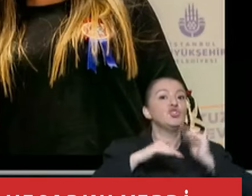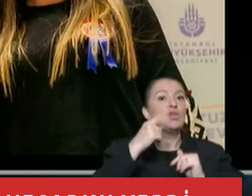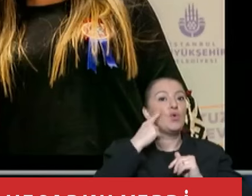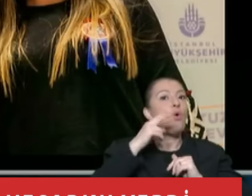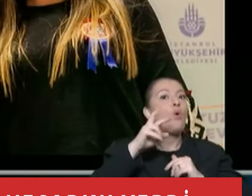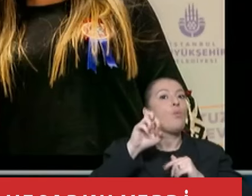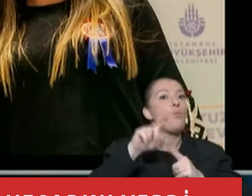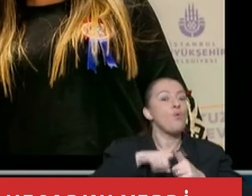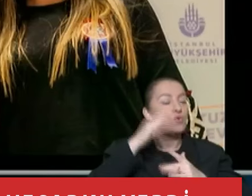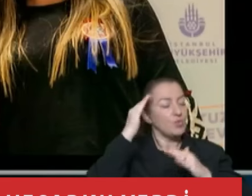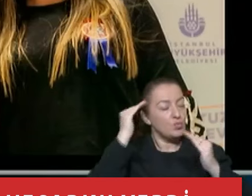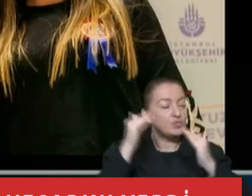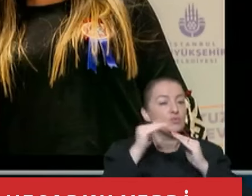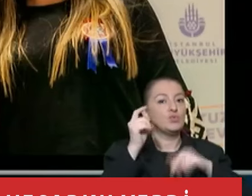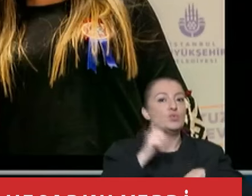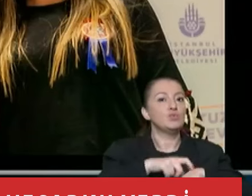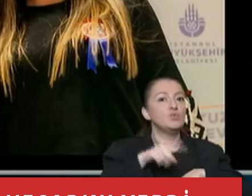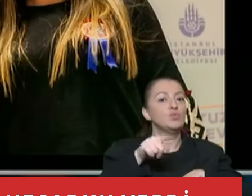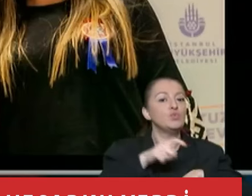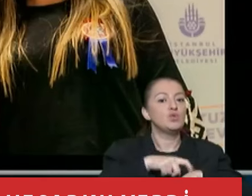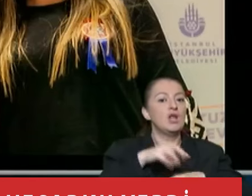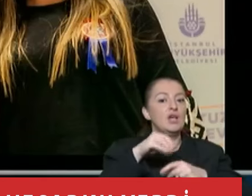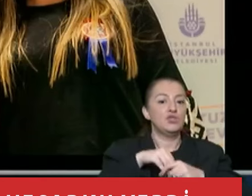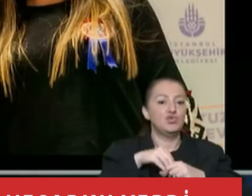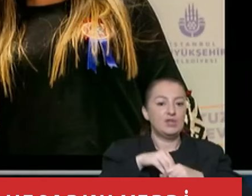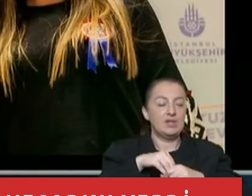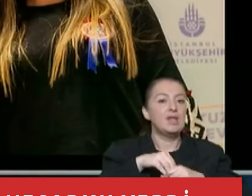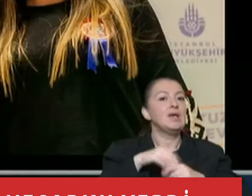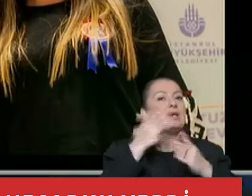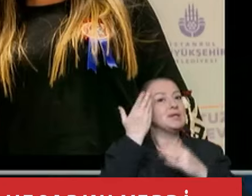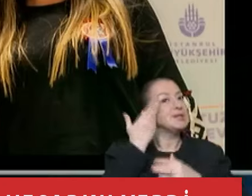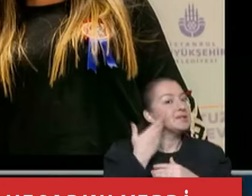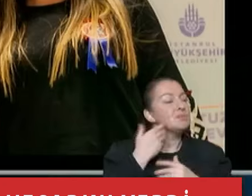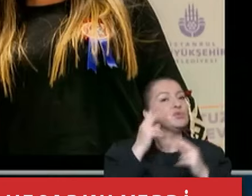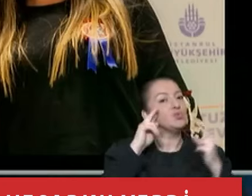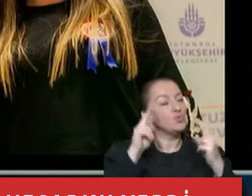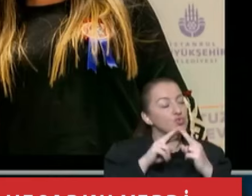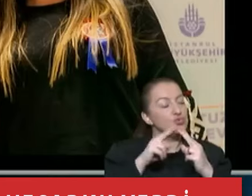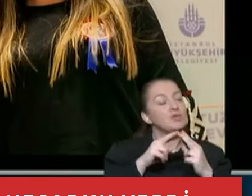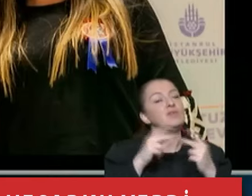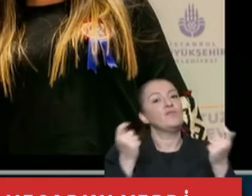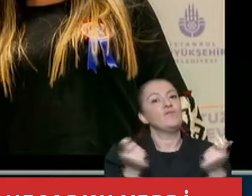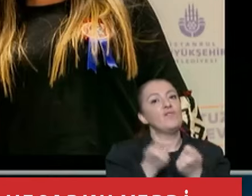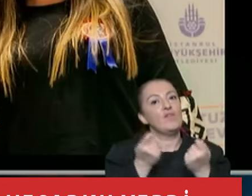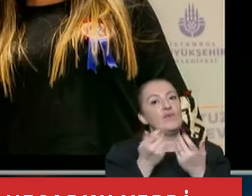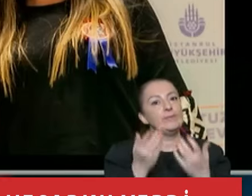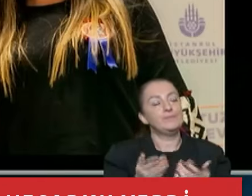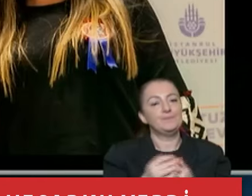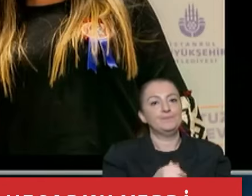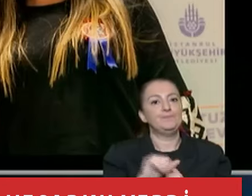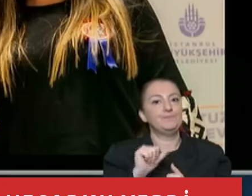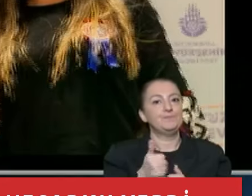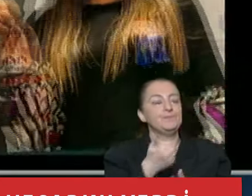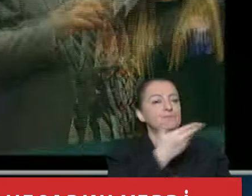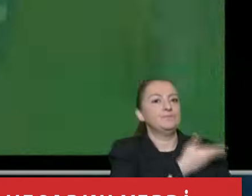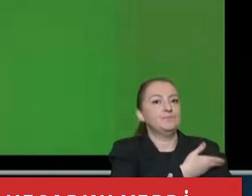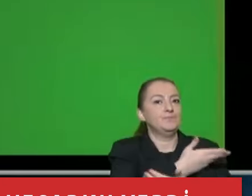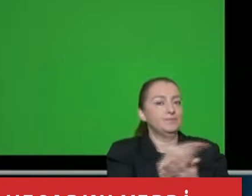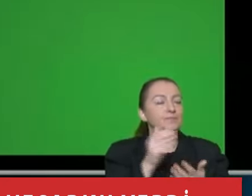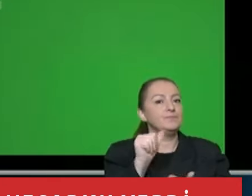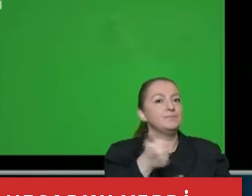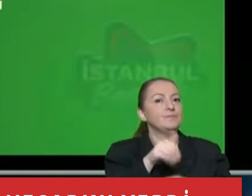ve uzlaşma süreçleri de bu süreç içerisinde izlemesi ve görüşmeleri sürmektedir değerli hemşehrilerim